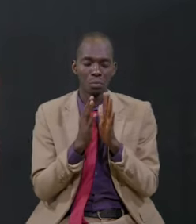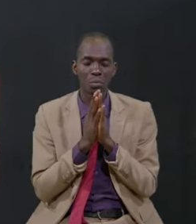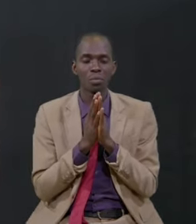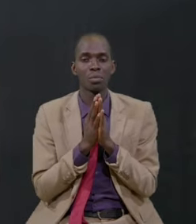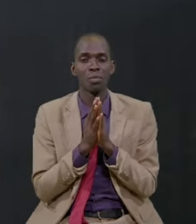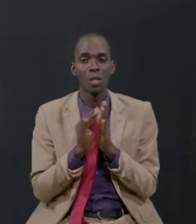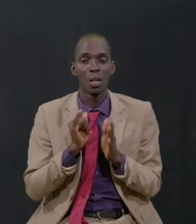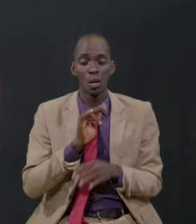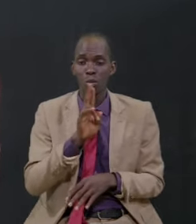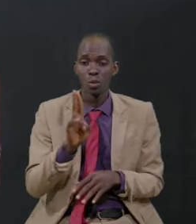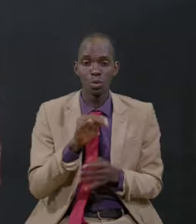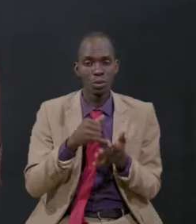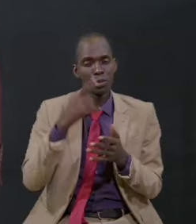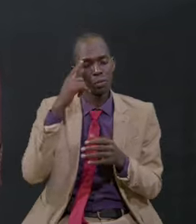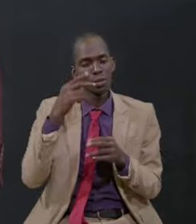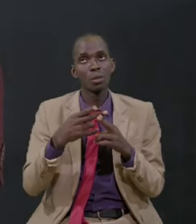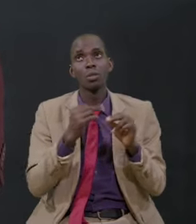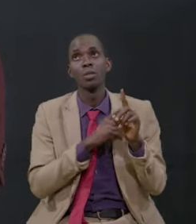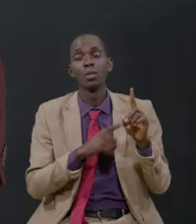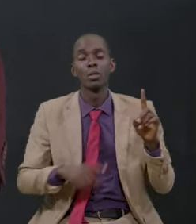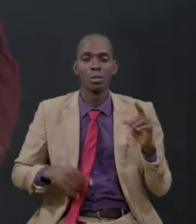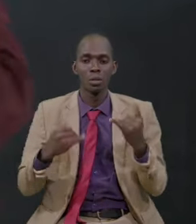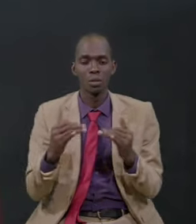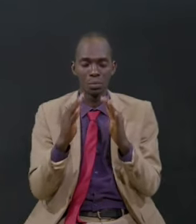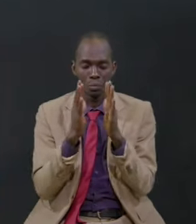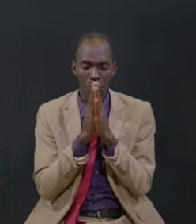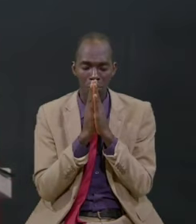Pour le nom du Seigneur,